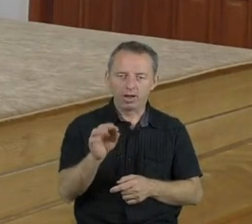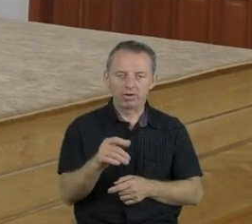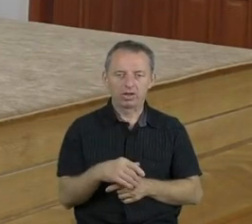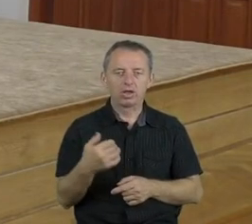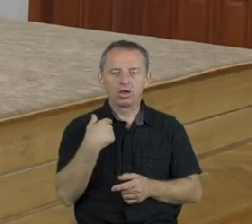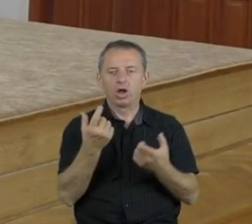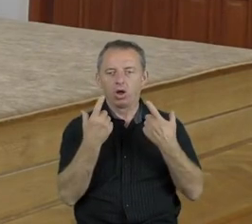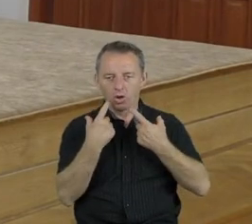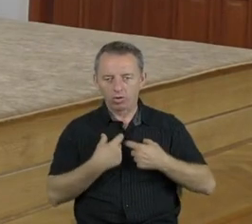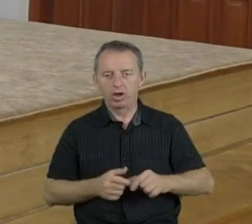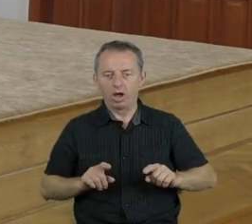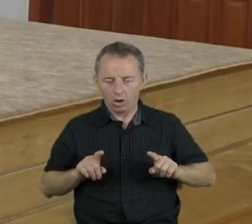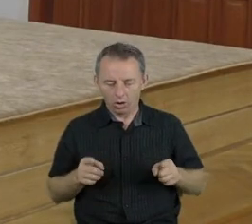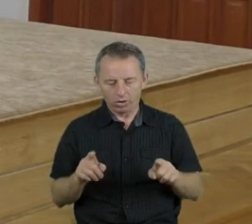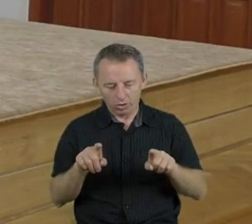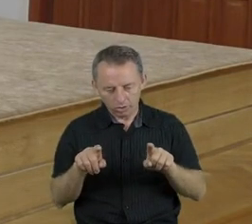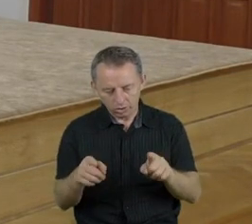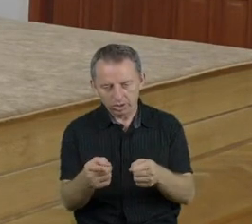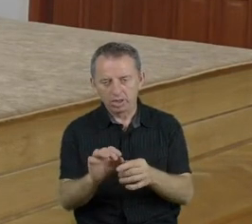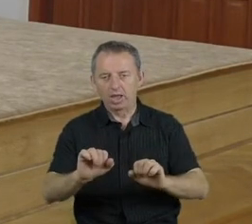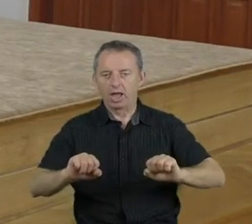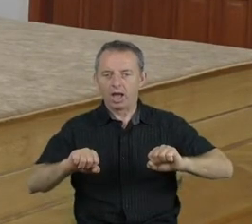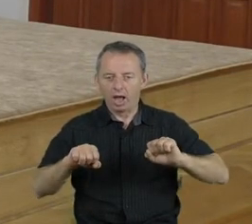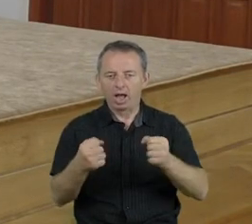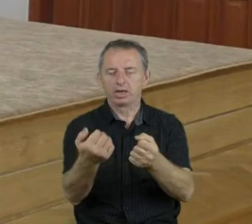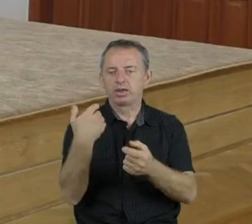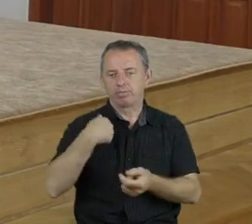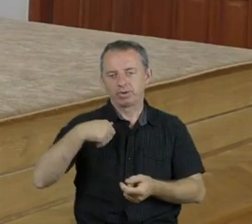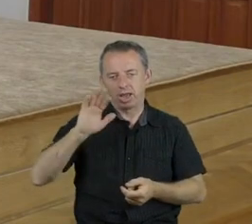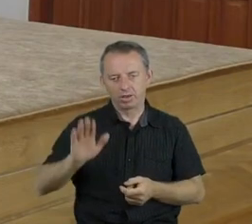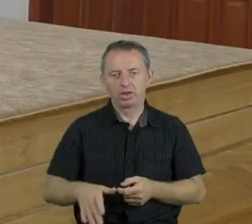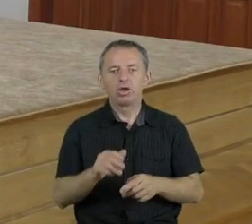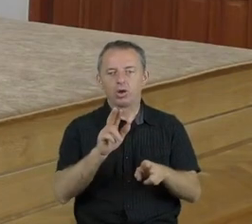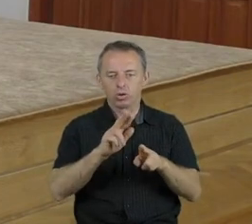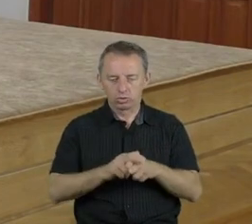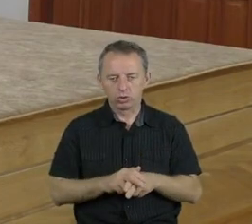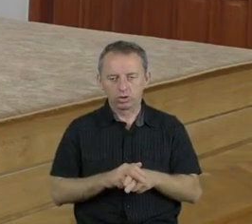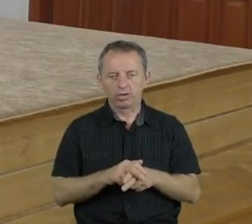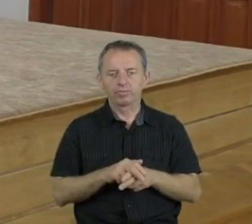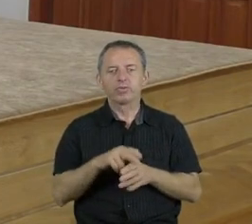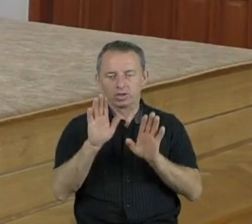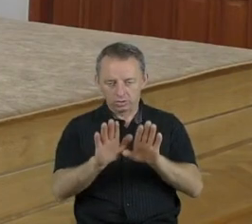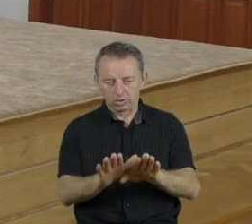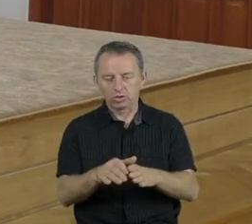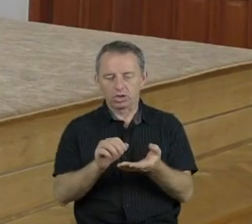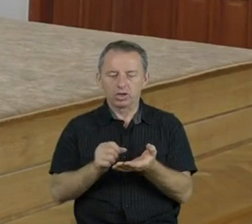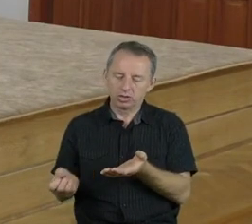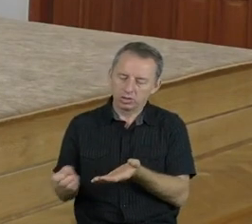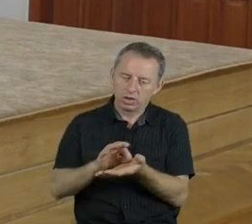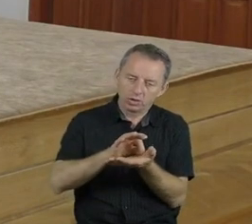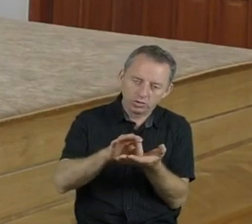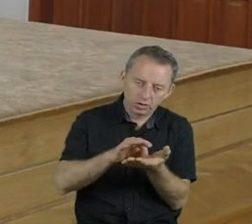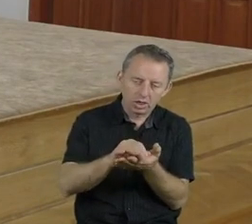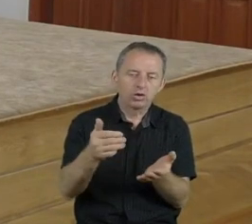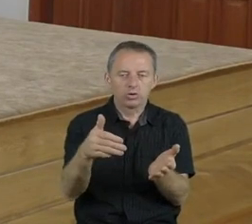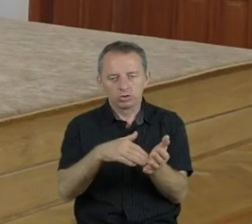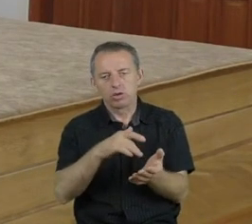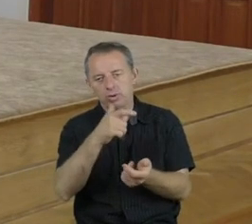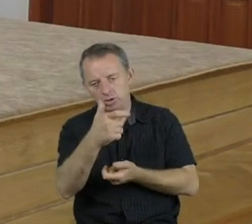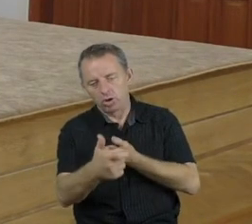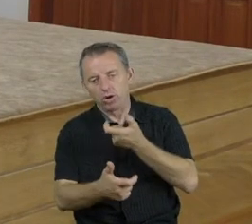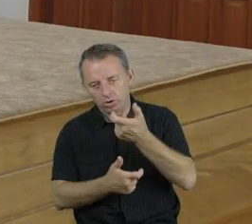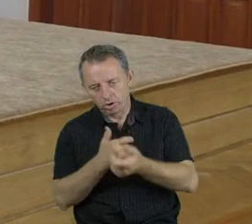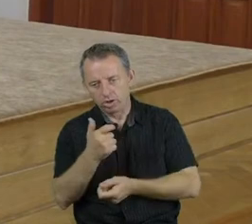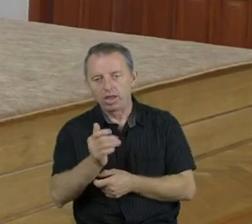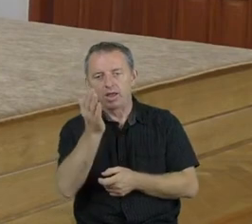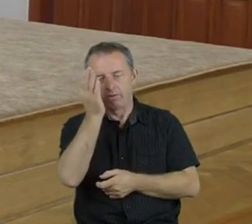osobą, która organizowała tego typu akcje w Białymstoku i która gdzieś mi w głowie zasiała to ziarno, że trzeba to robić.